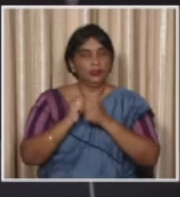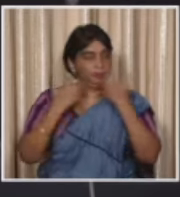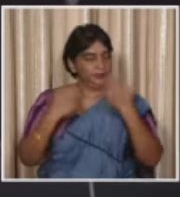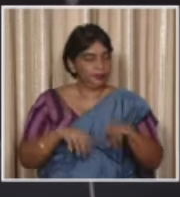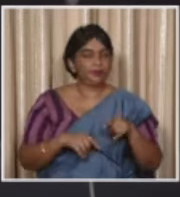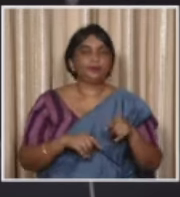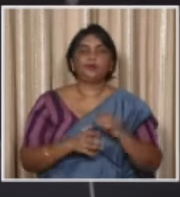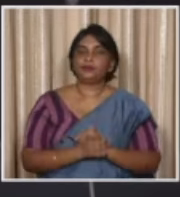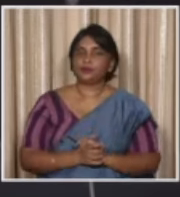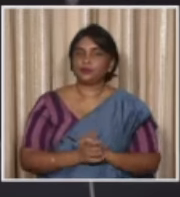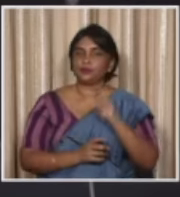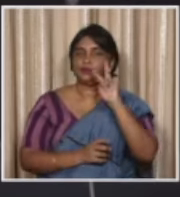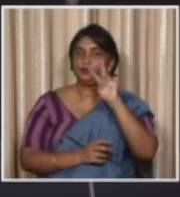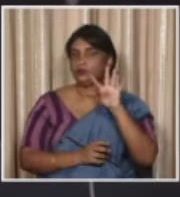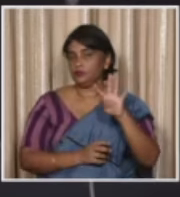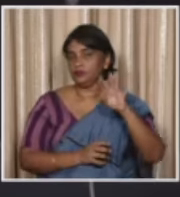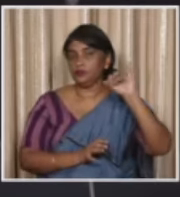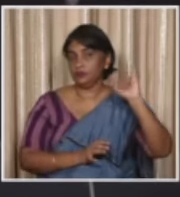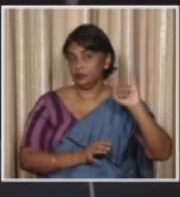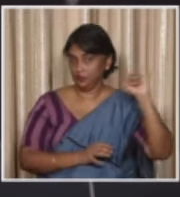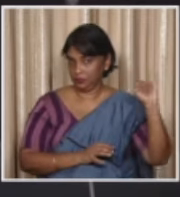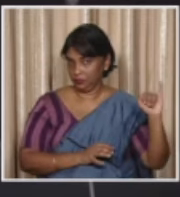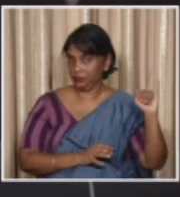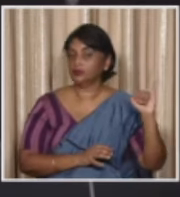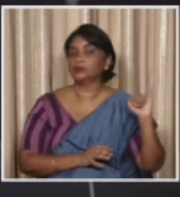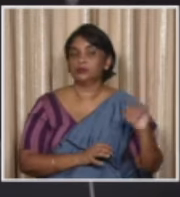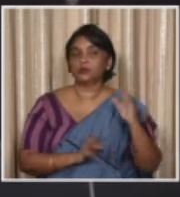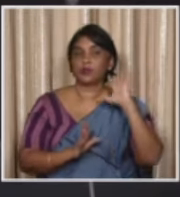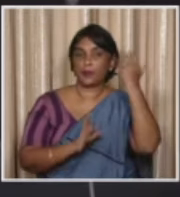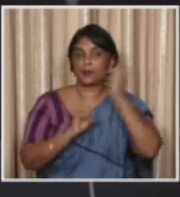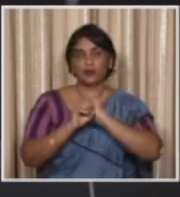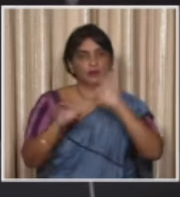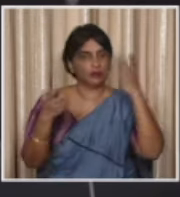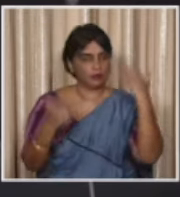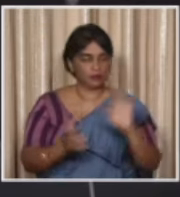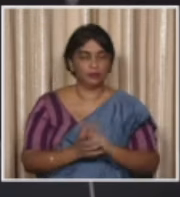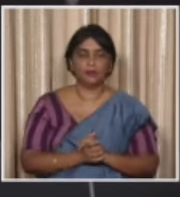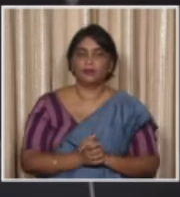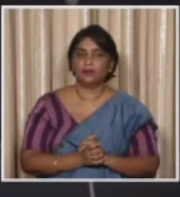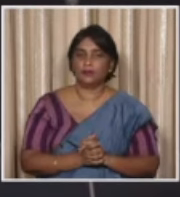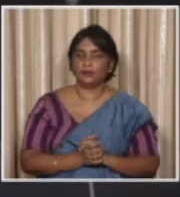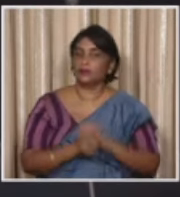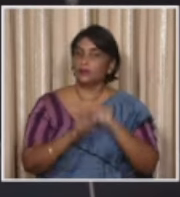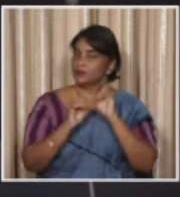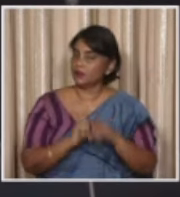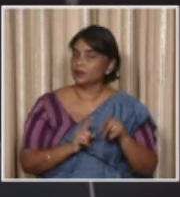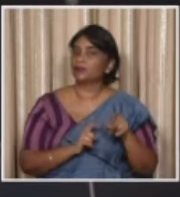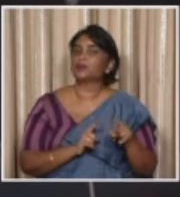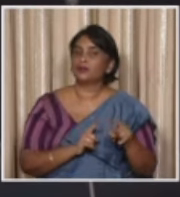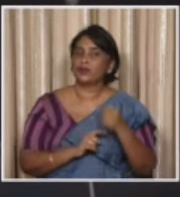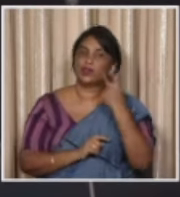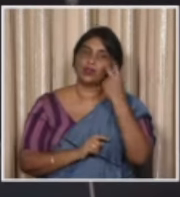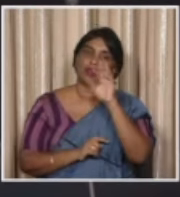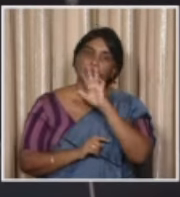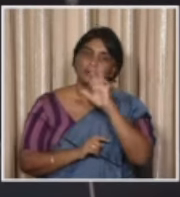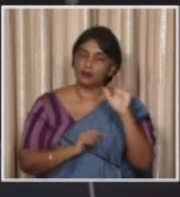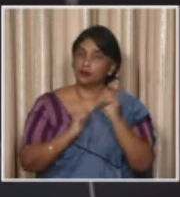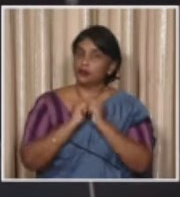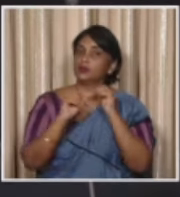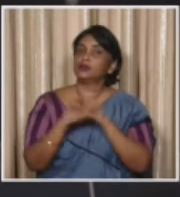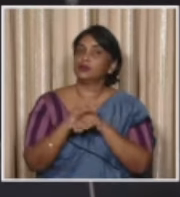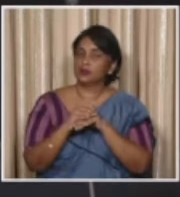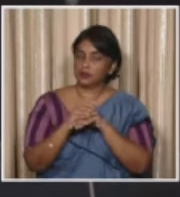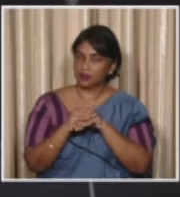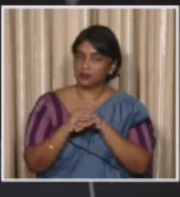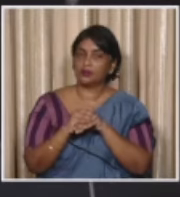තිනවා. 24/6/6 ප්‍රතිඵල නිකුත් කරලා තියෙනවා. ඒ අනුව ඒ 2019 පත්වීම් ලැබූ